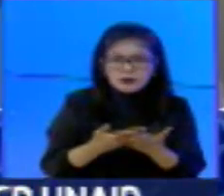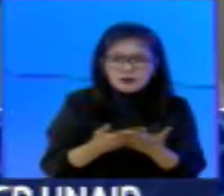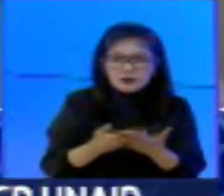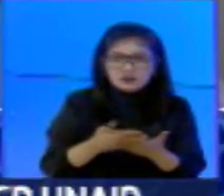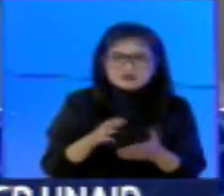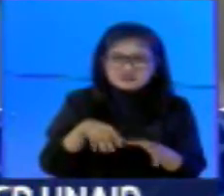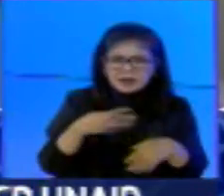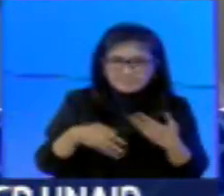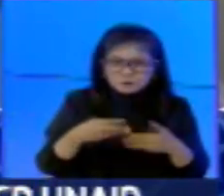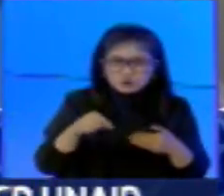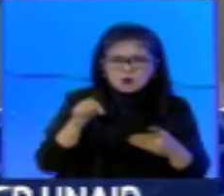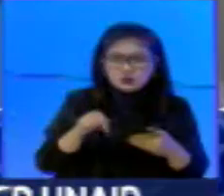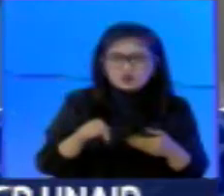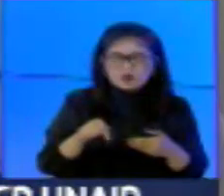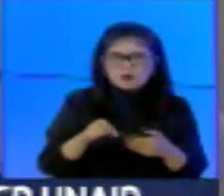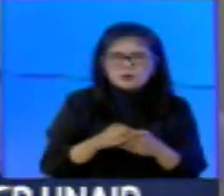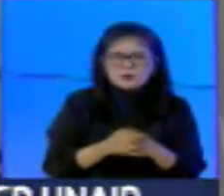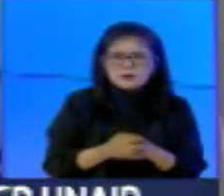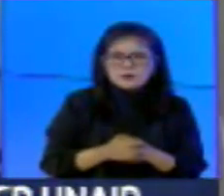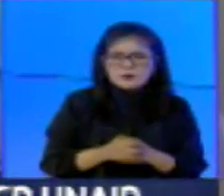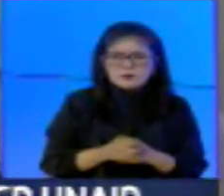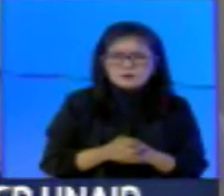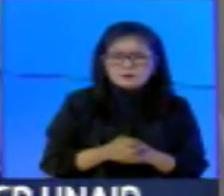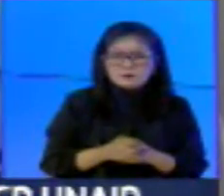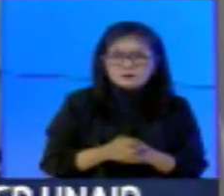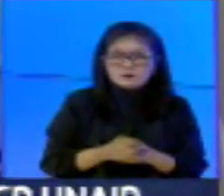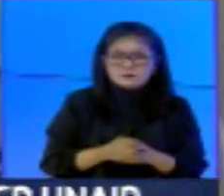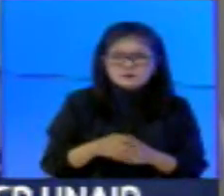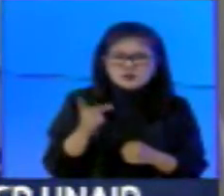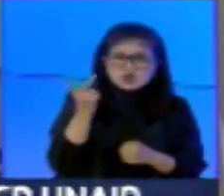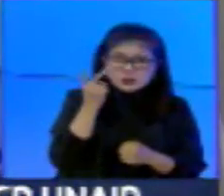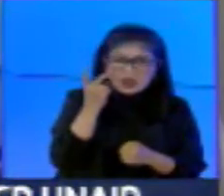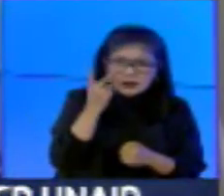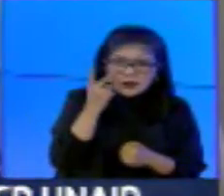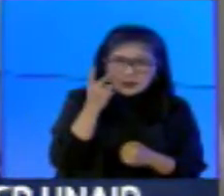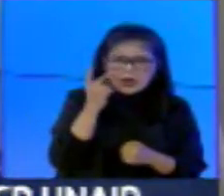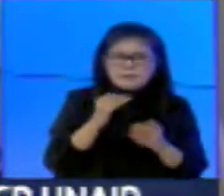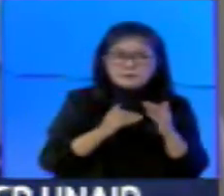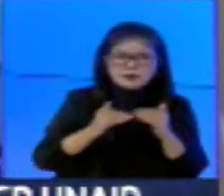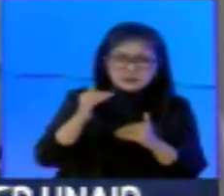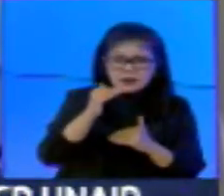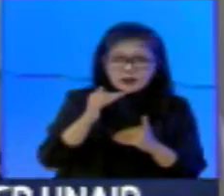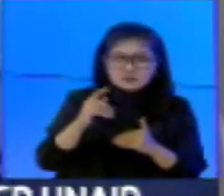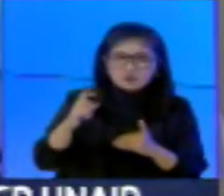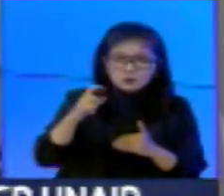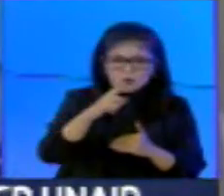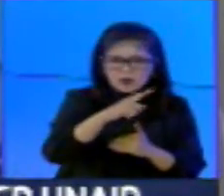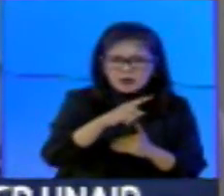bersatu itu bisa dijadikan alternatif untuk mengatasi corona. Jadi masyarakat